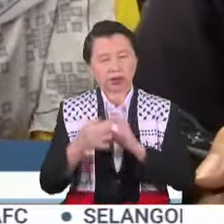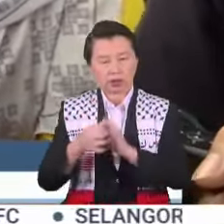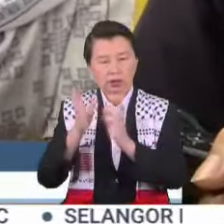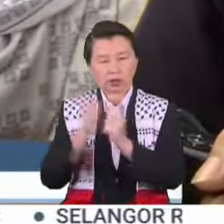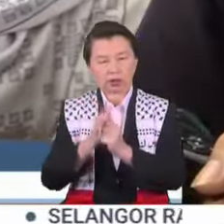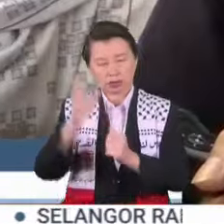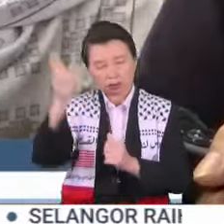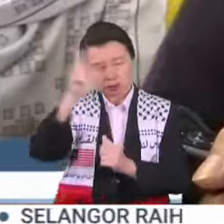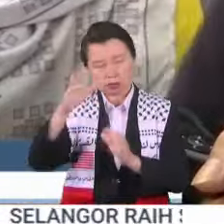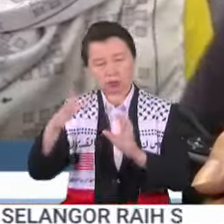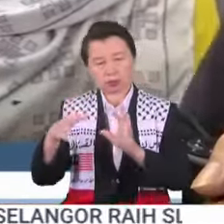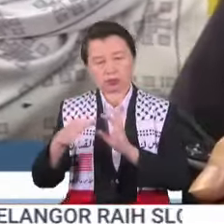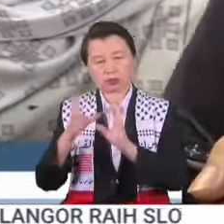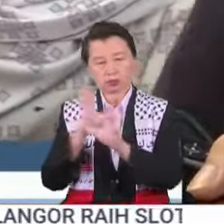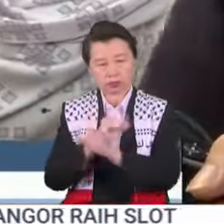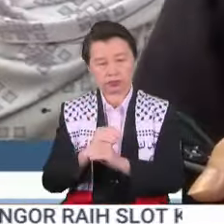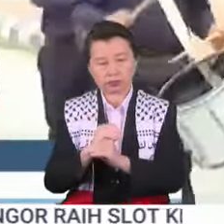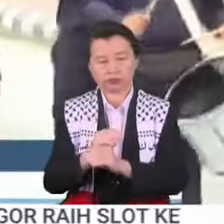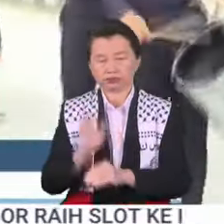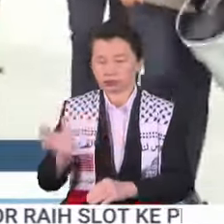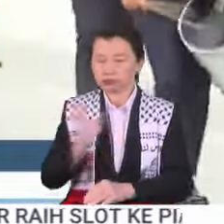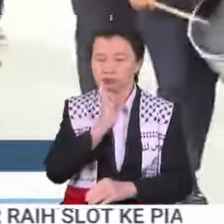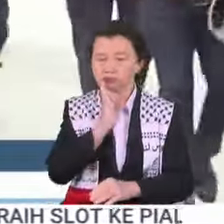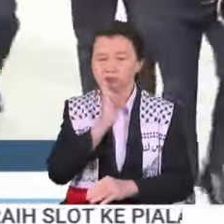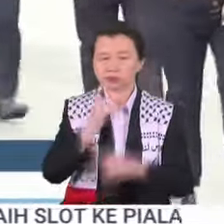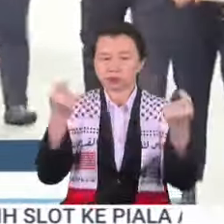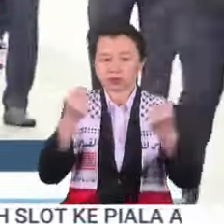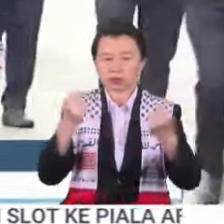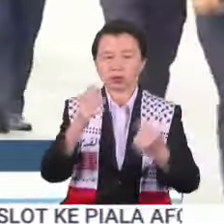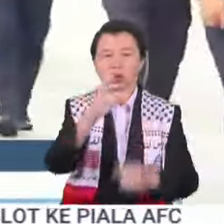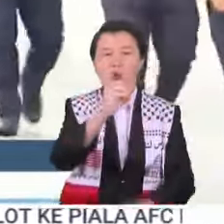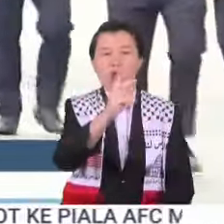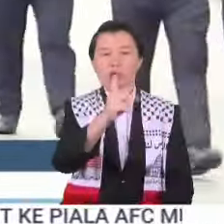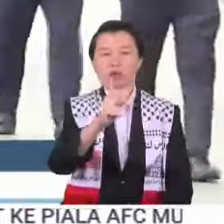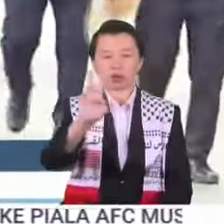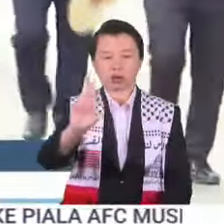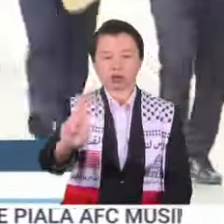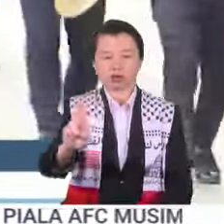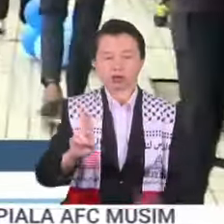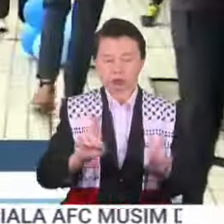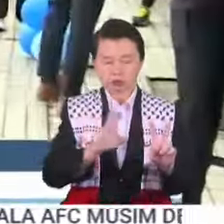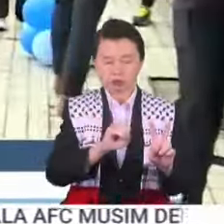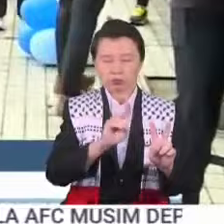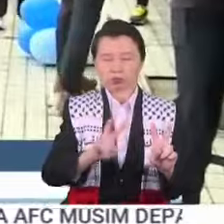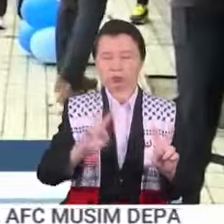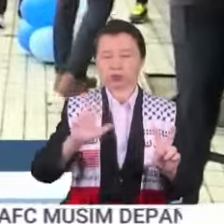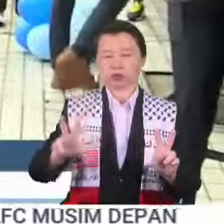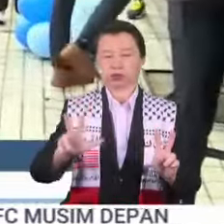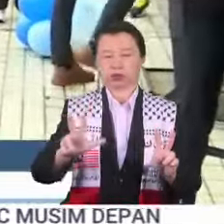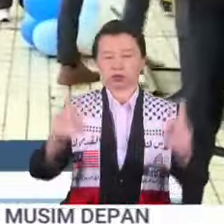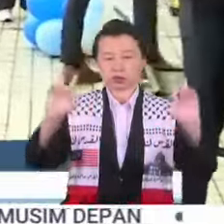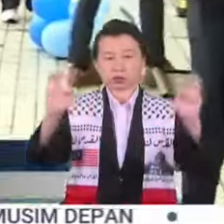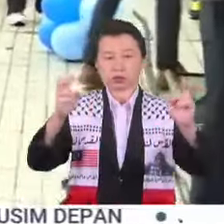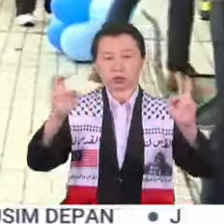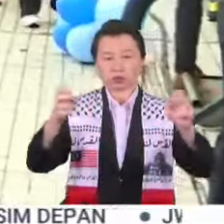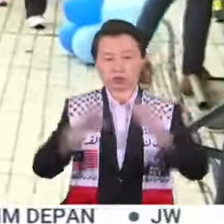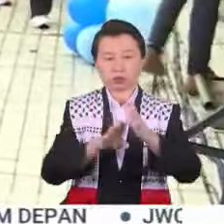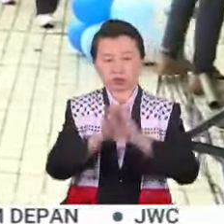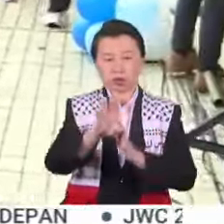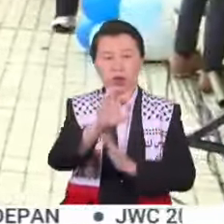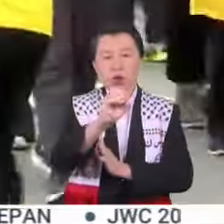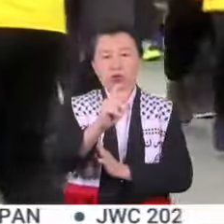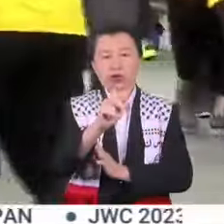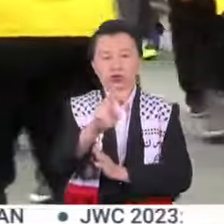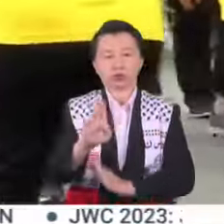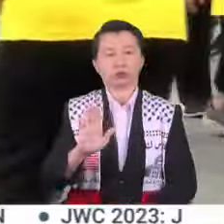juga. Beliau berkata demikian pada sambutan Hari Orang Kurang Upaya Kebangsaan 2023 bertemakan membangun